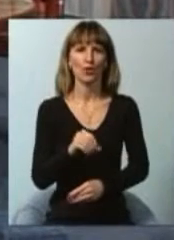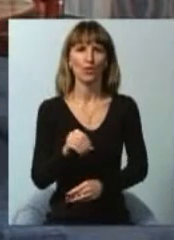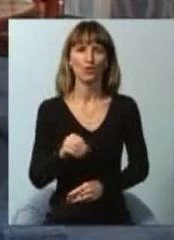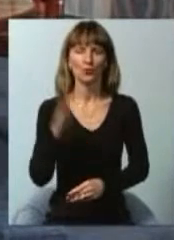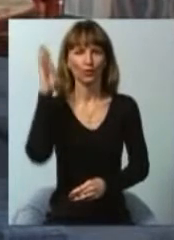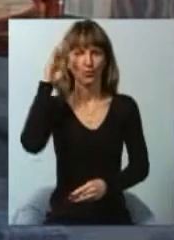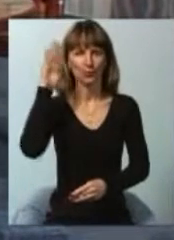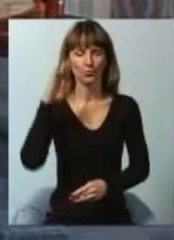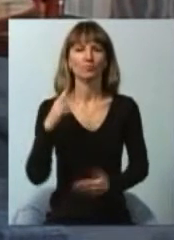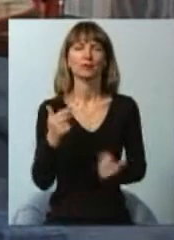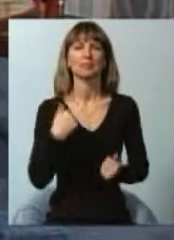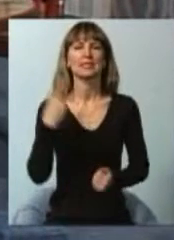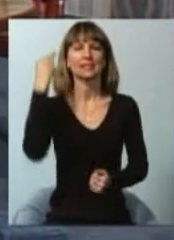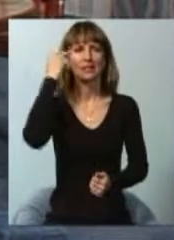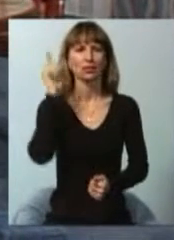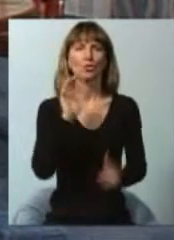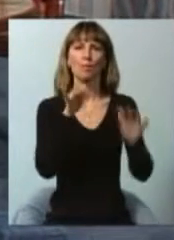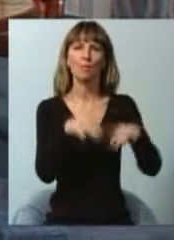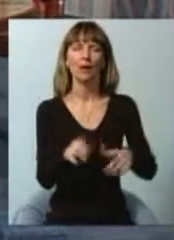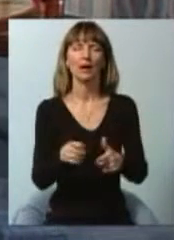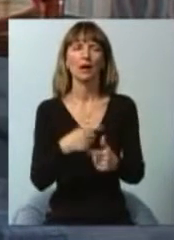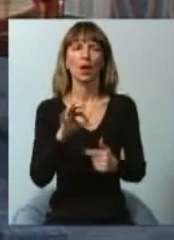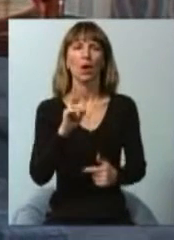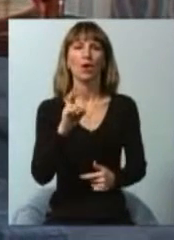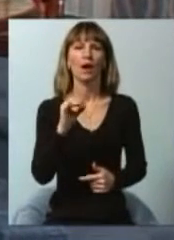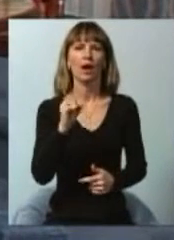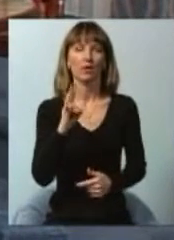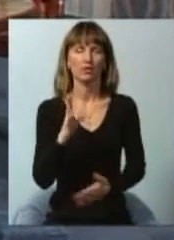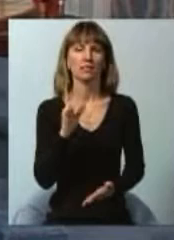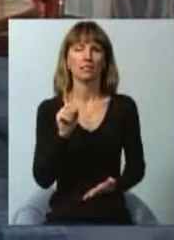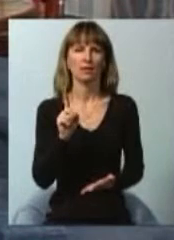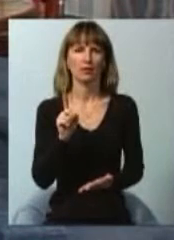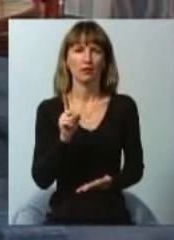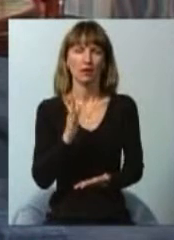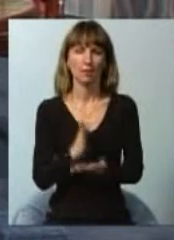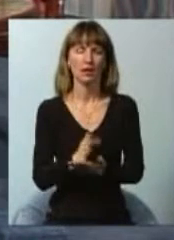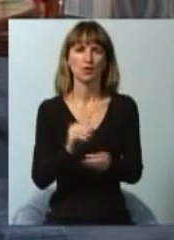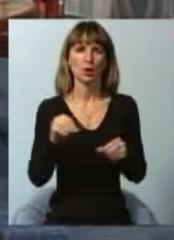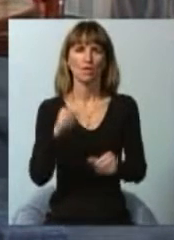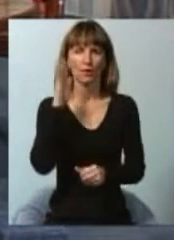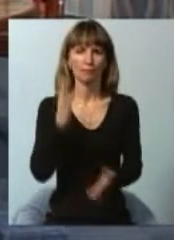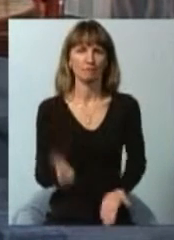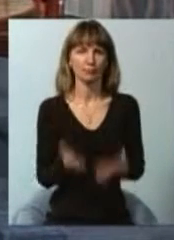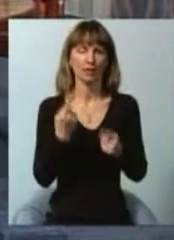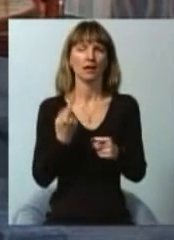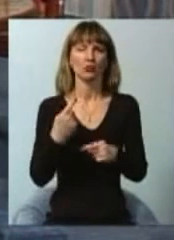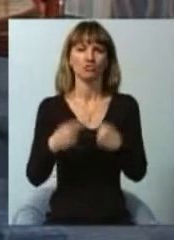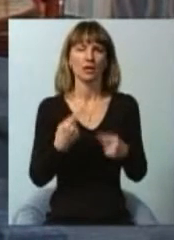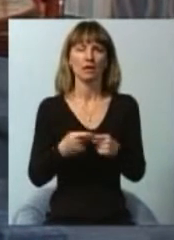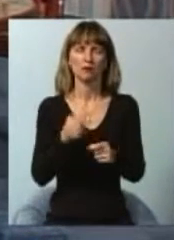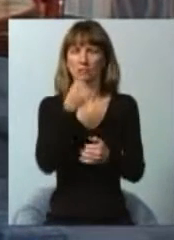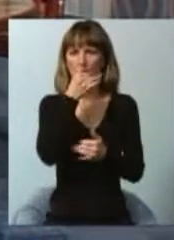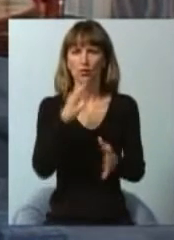через солону воду. Так. Ми знаємо, що море або океан мають також, ну, солоність води у них підвищена, і через це вони не